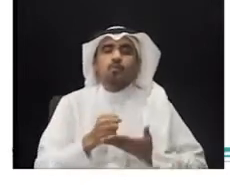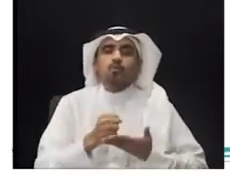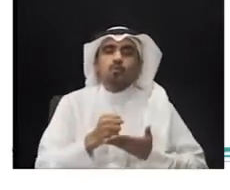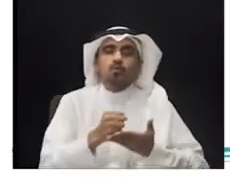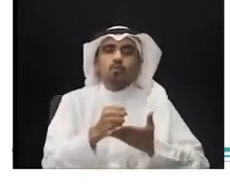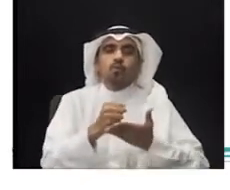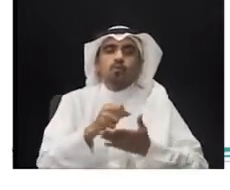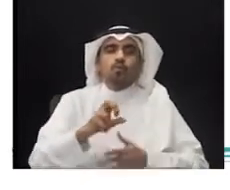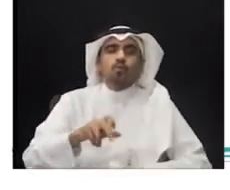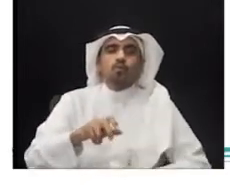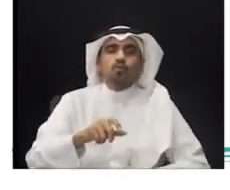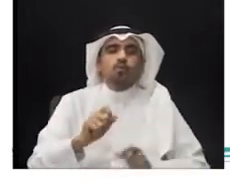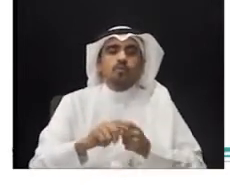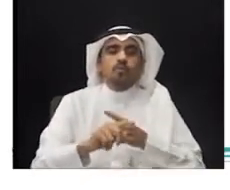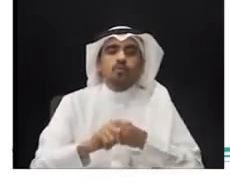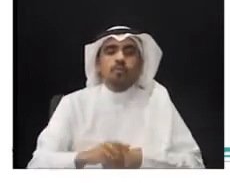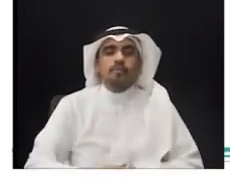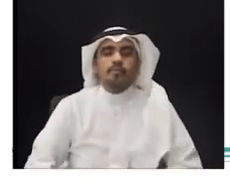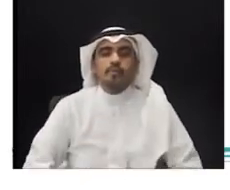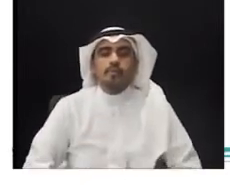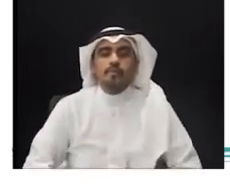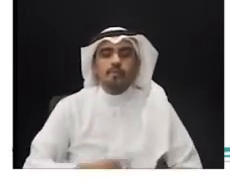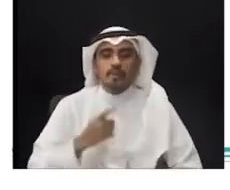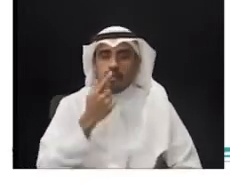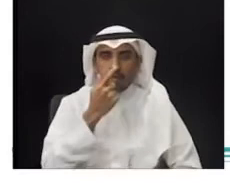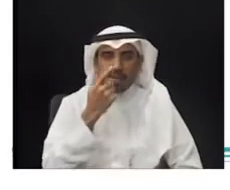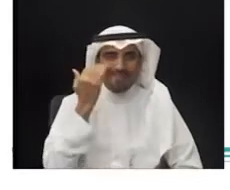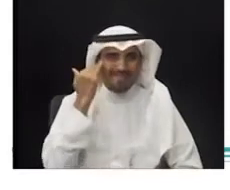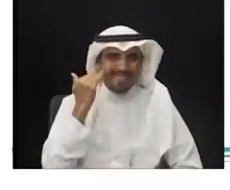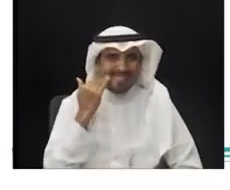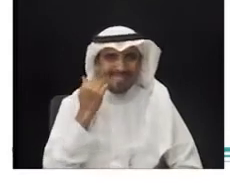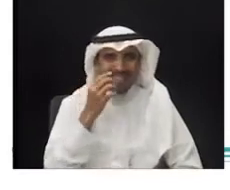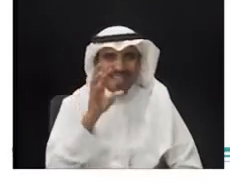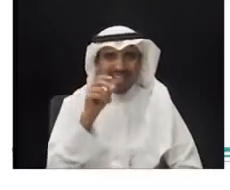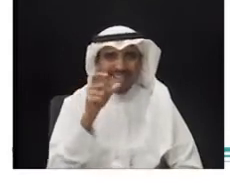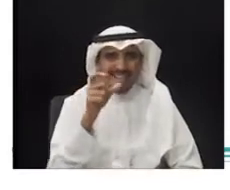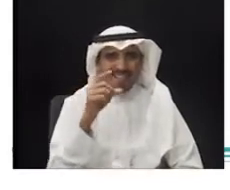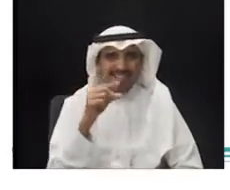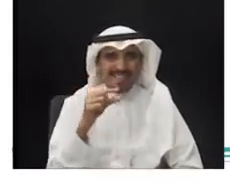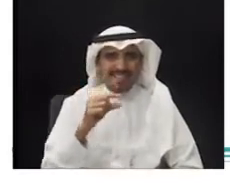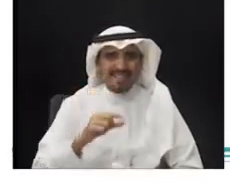عصاه تعينه على عبور الطريق، وهند